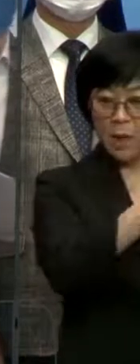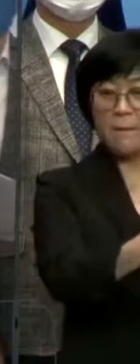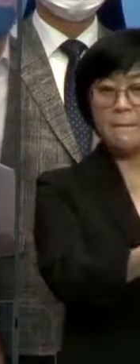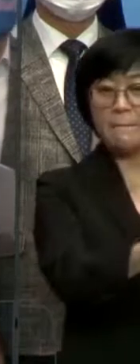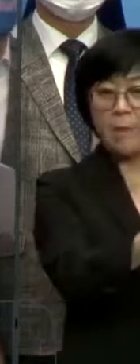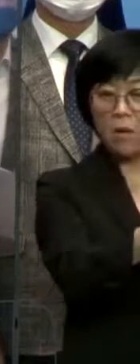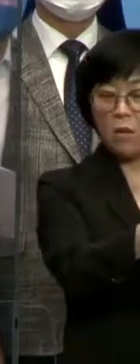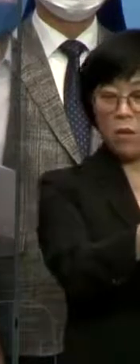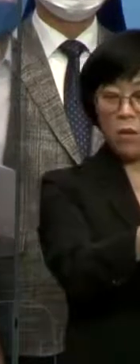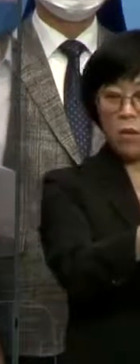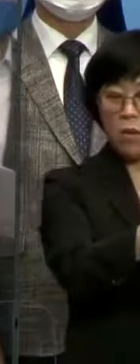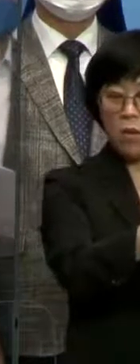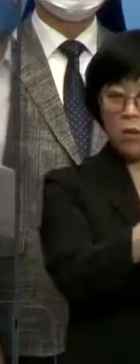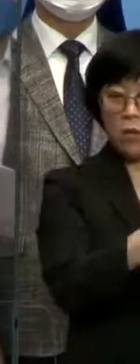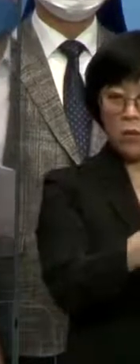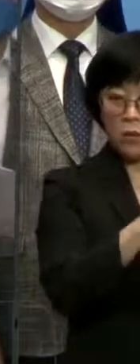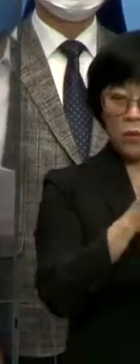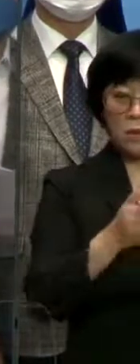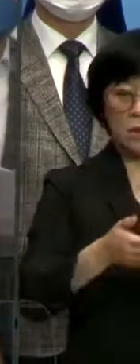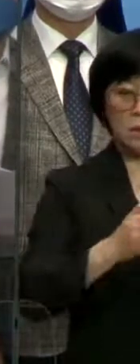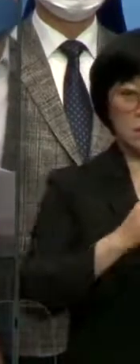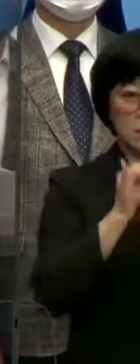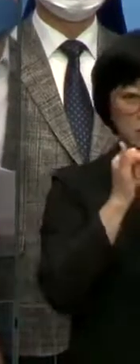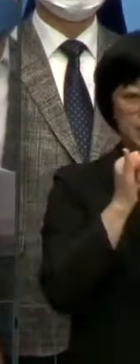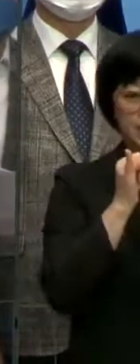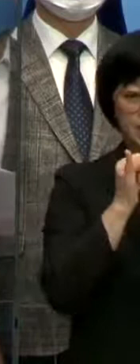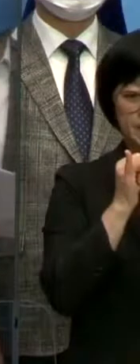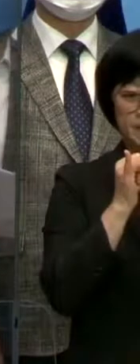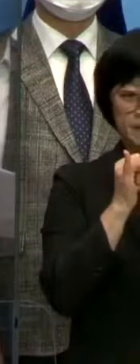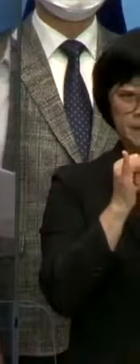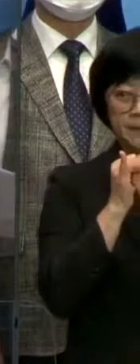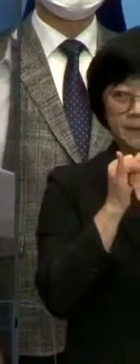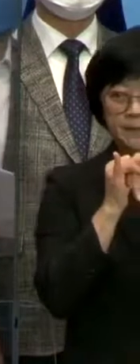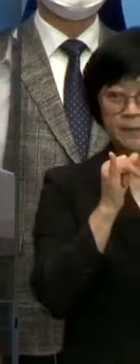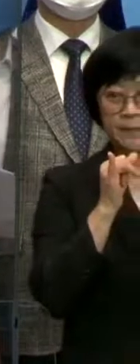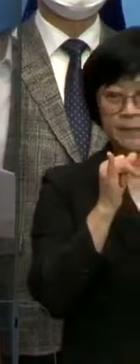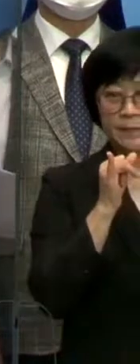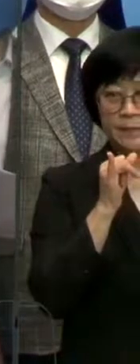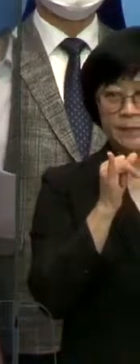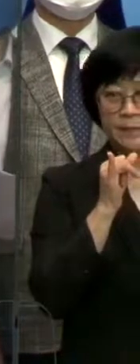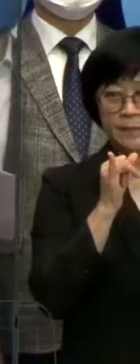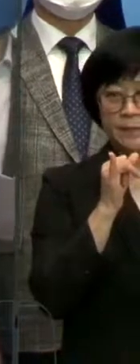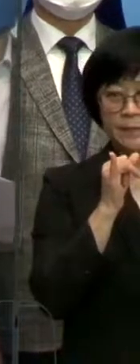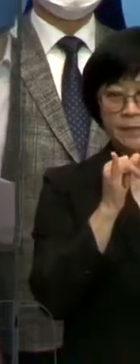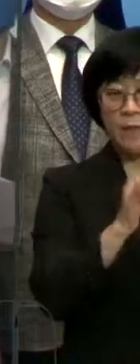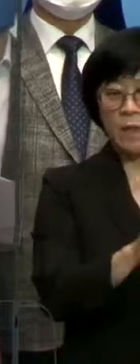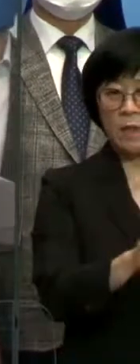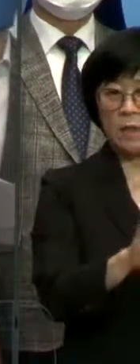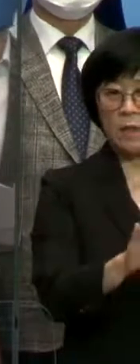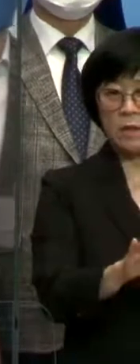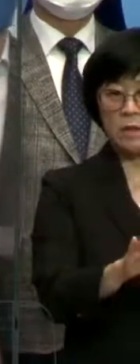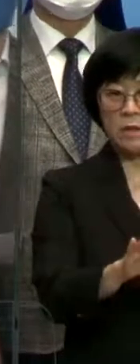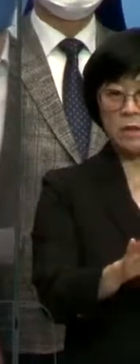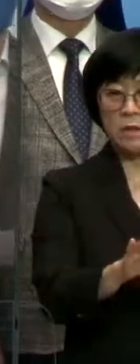많이 설치되어 있다고 예상이 됩니다. 만약에 그렇다면 현실은